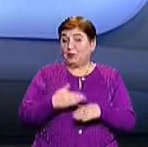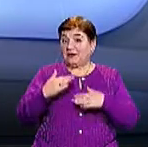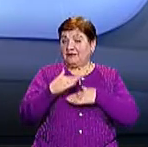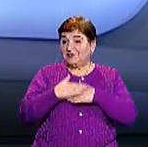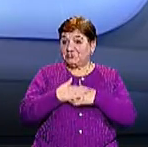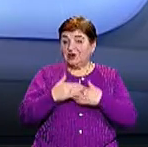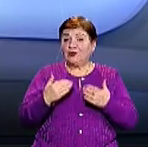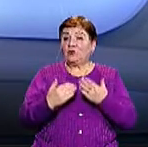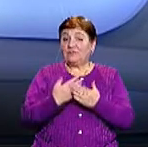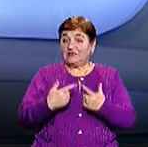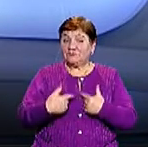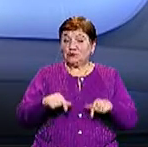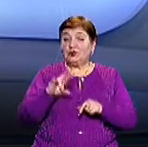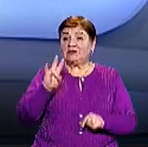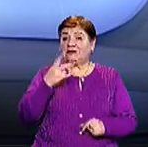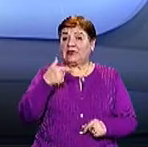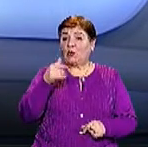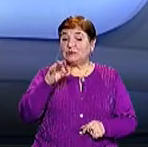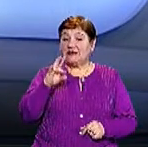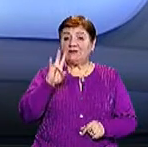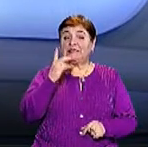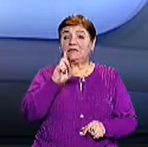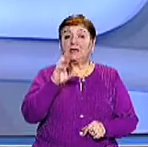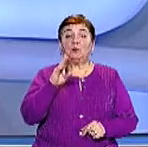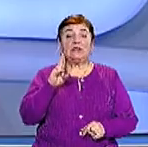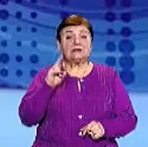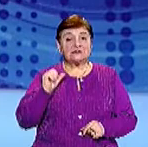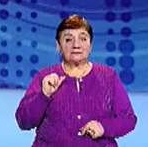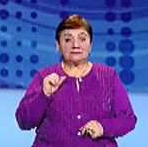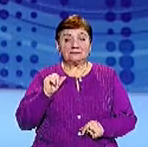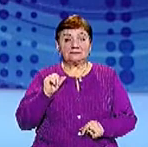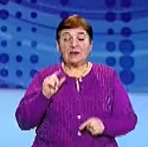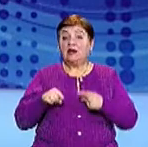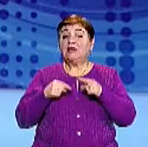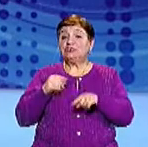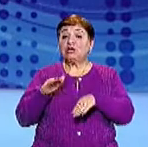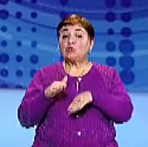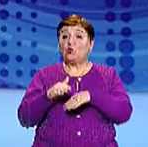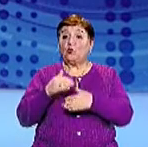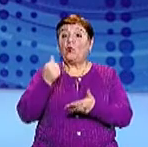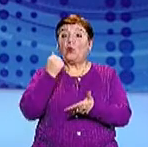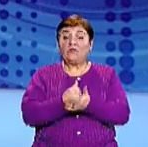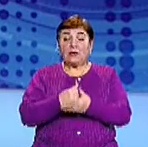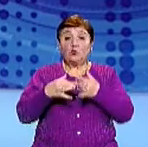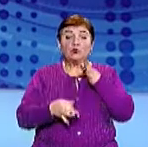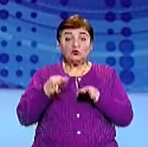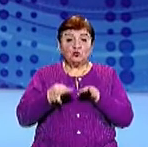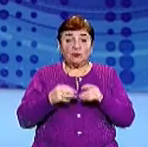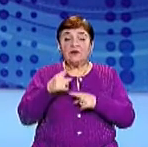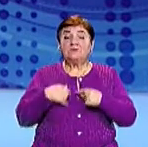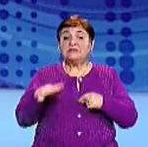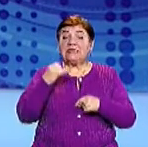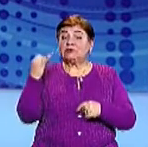Добрий вечір. В ефірі новини. В студії Наталія Гузєєва та Наталія Булеца. Через ухвалу суду міська рада не може демонтувати